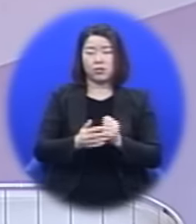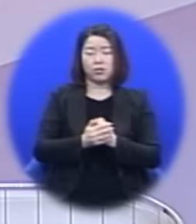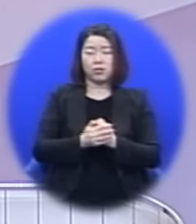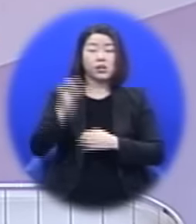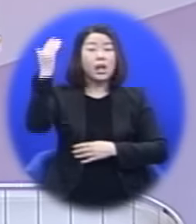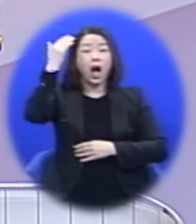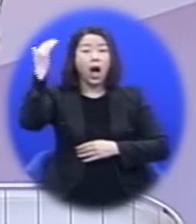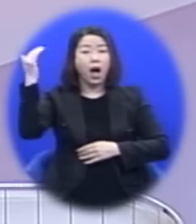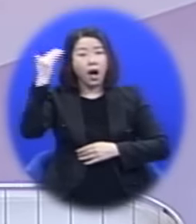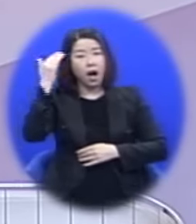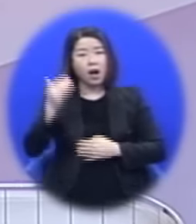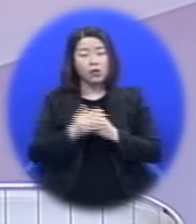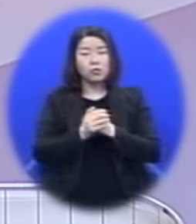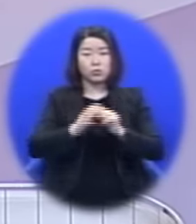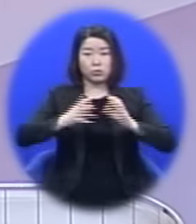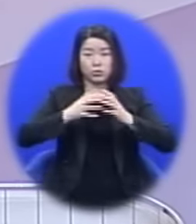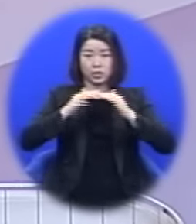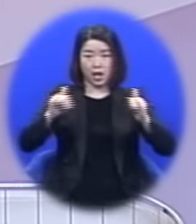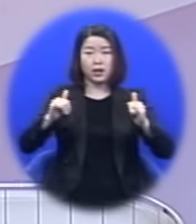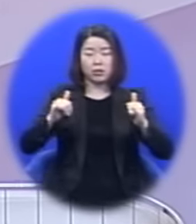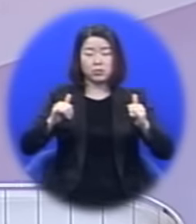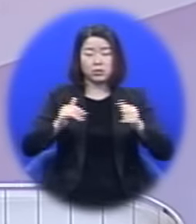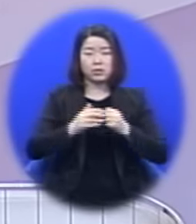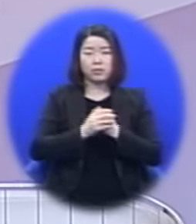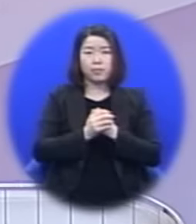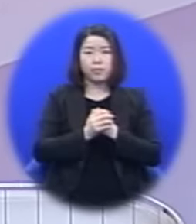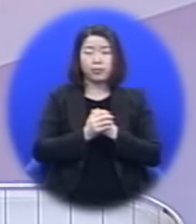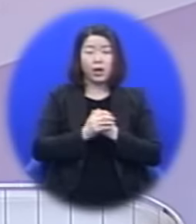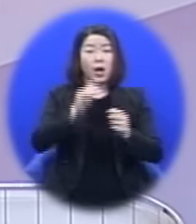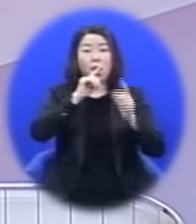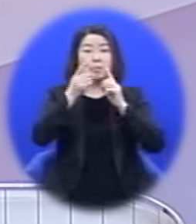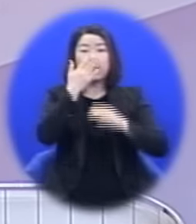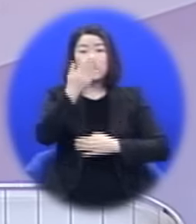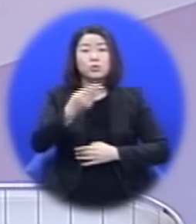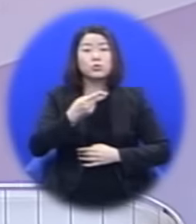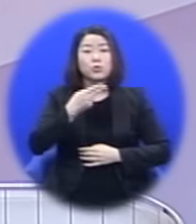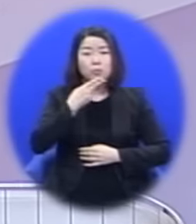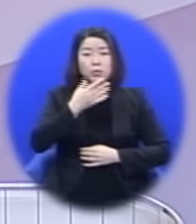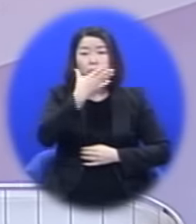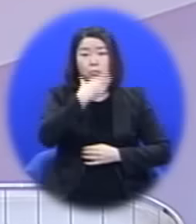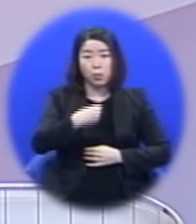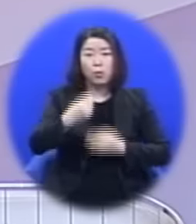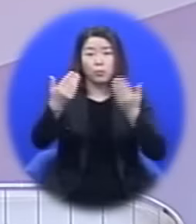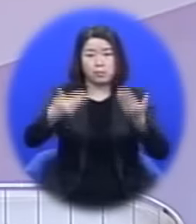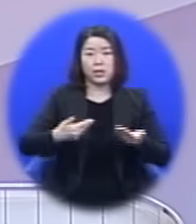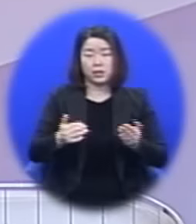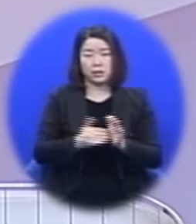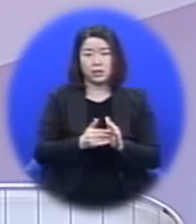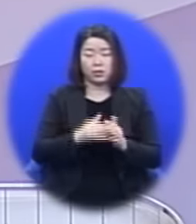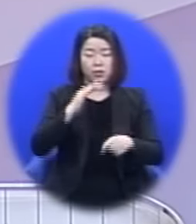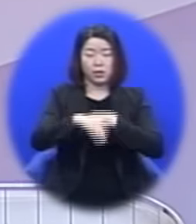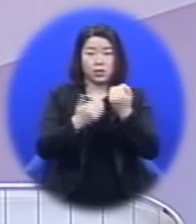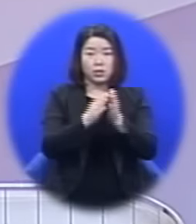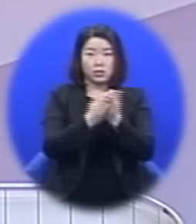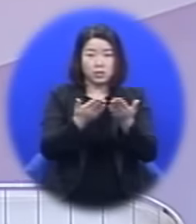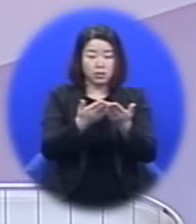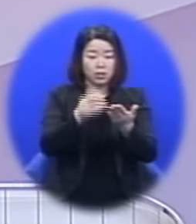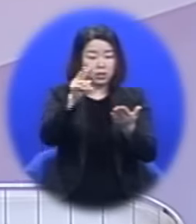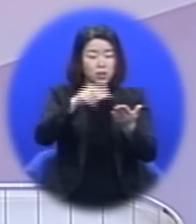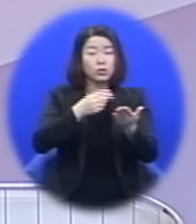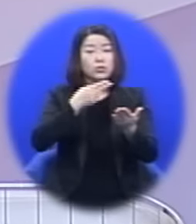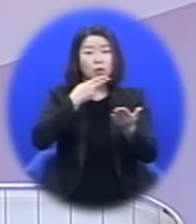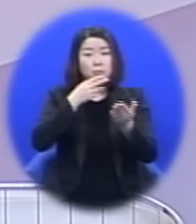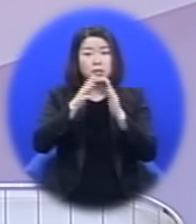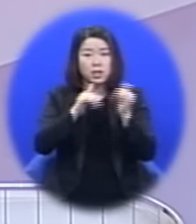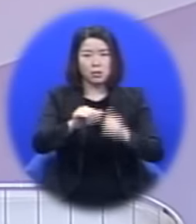한국 국민들은 말할 수 없는 복을 받았습니다. 성경을 읽을 수 없는 사람은 한